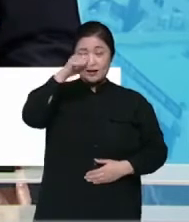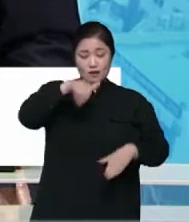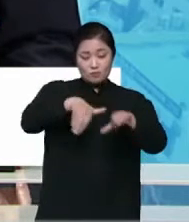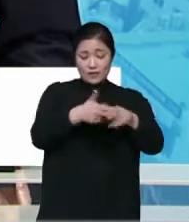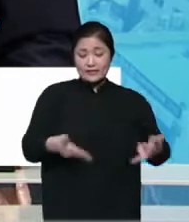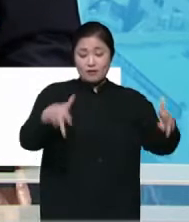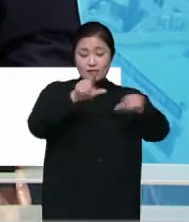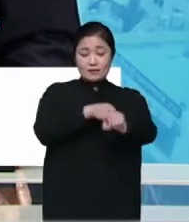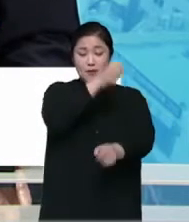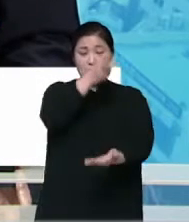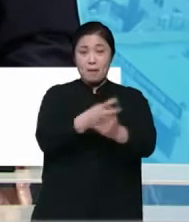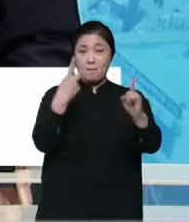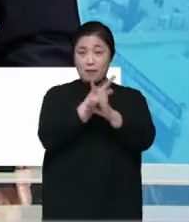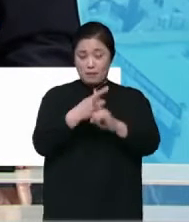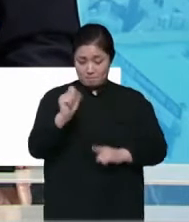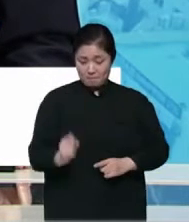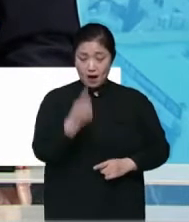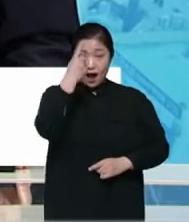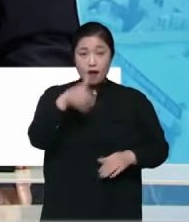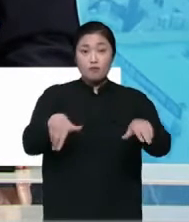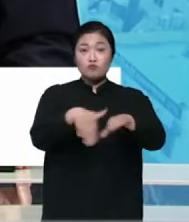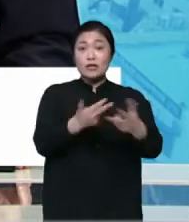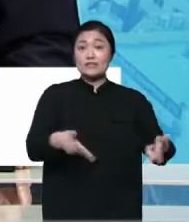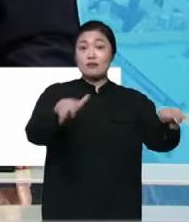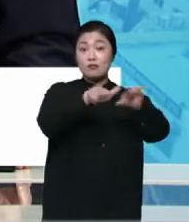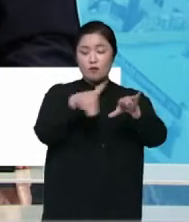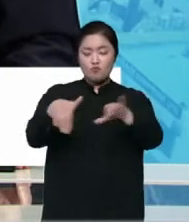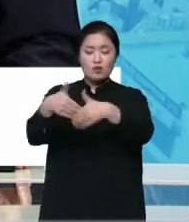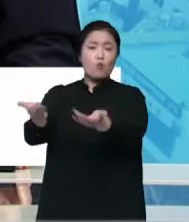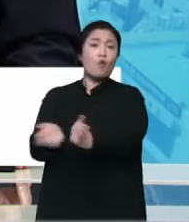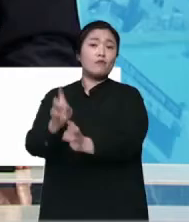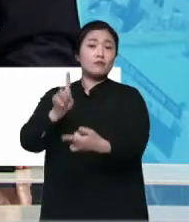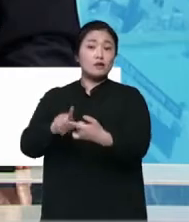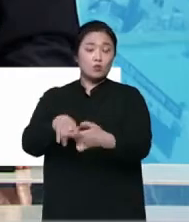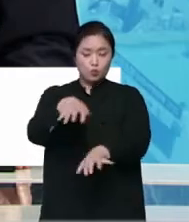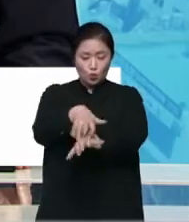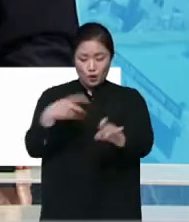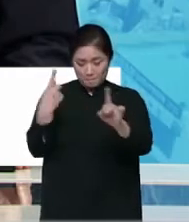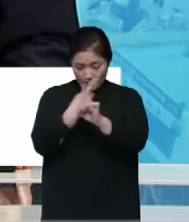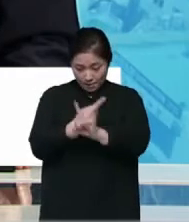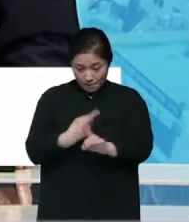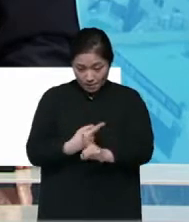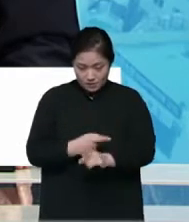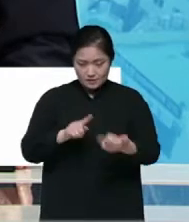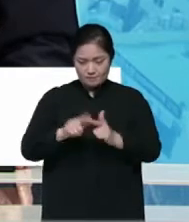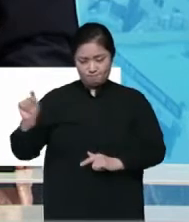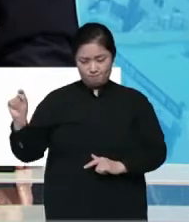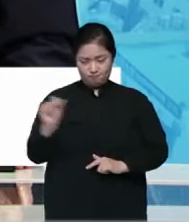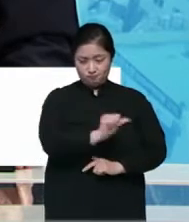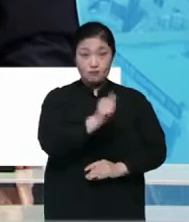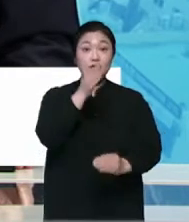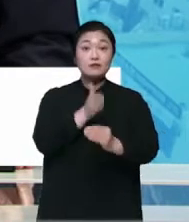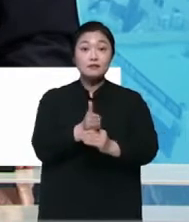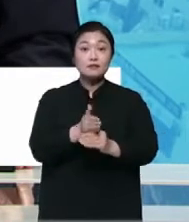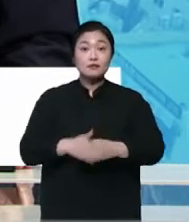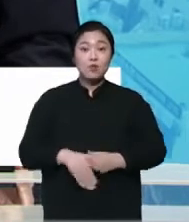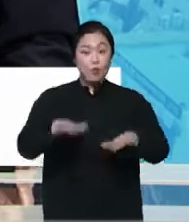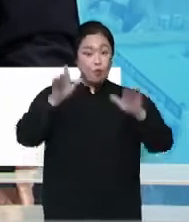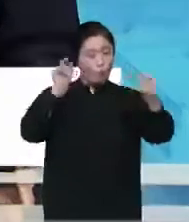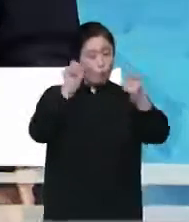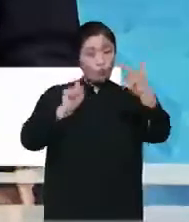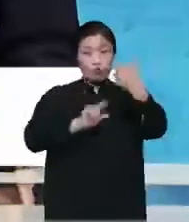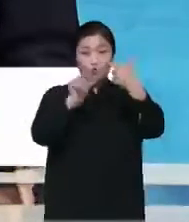아시아 문화전당 특별법 개정안에 따라 문화전당과 문화원에 대한 조직 개편 작업이 속도를 내고 있습니다.